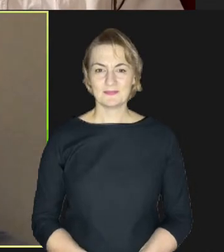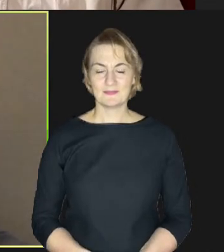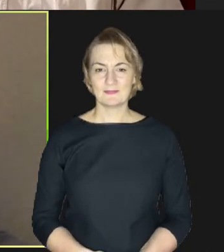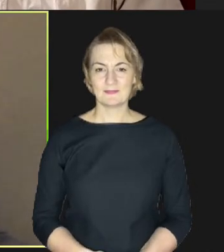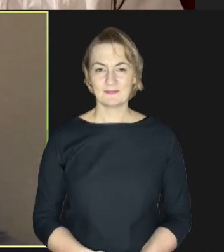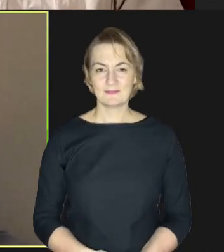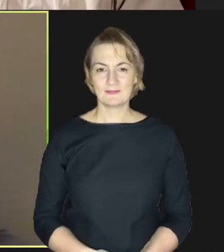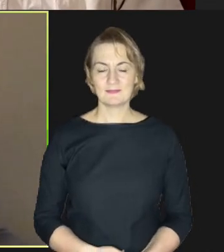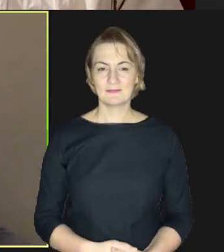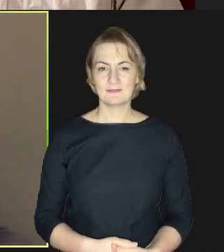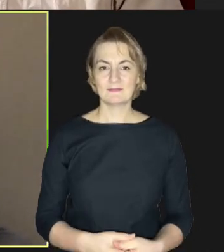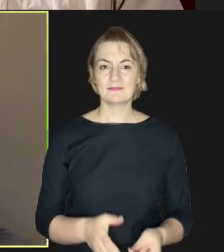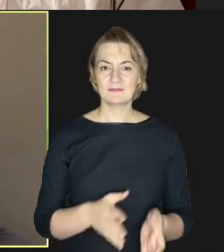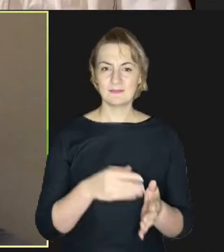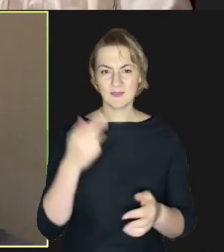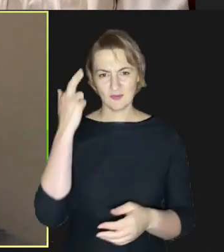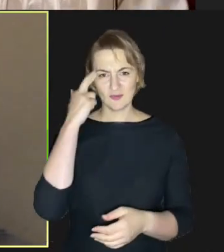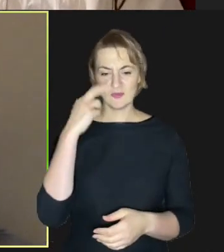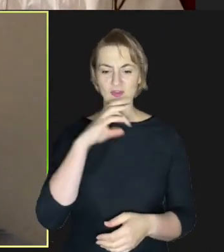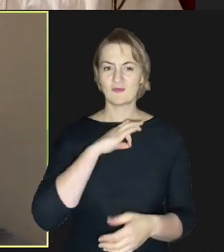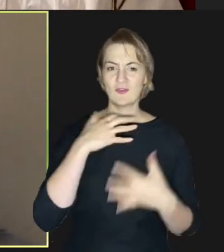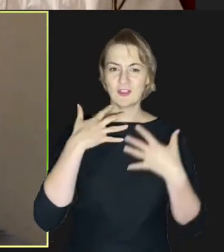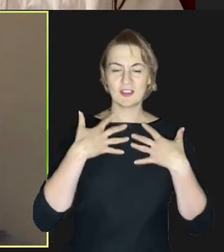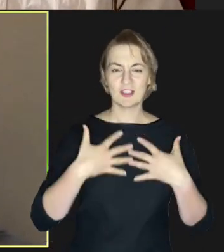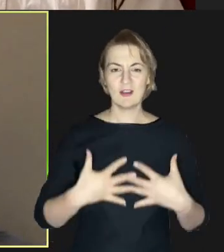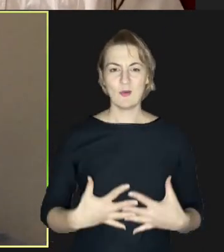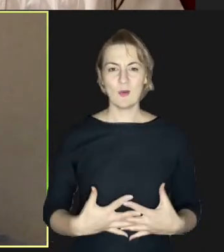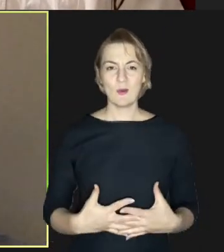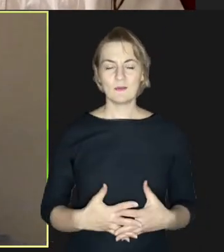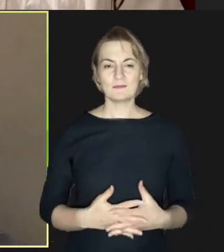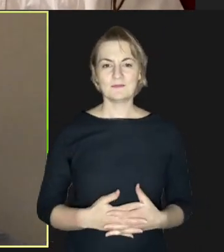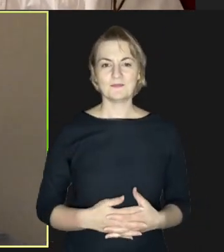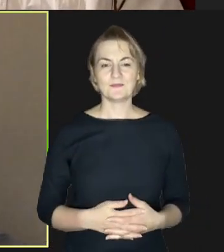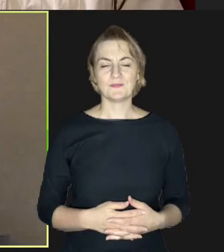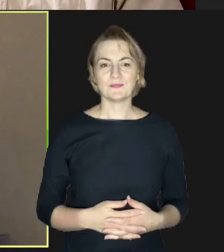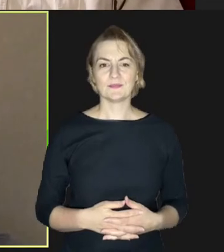ktoś zrozumie swoje ciało, jeśli naprawdę